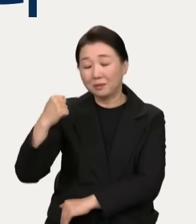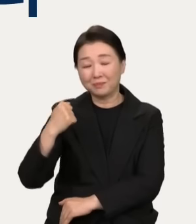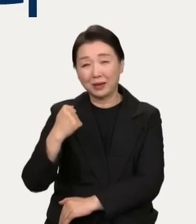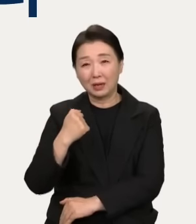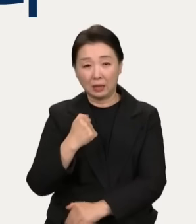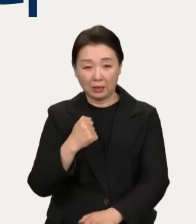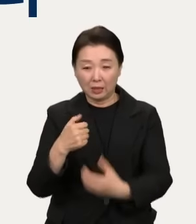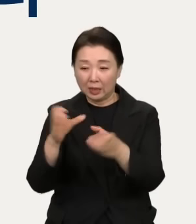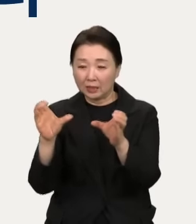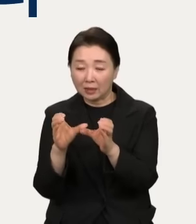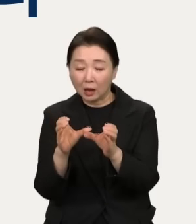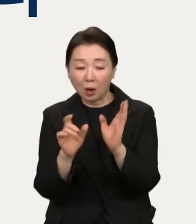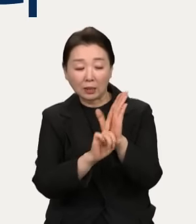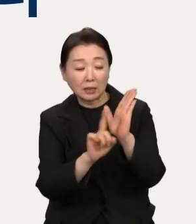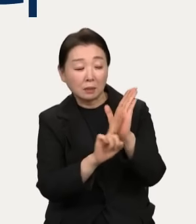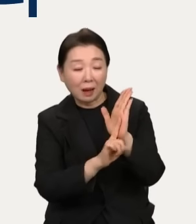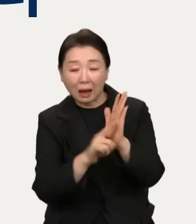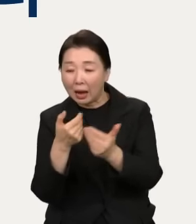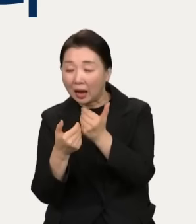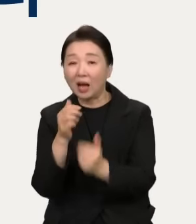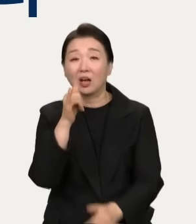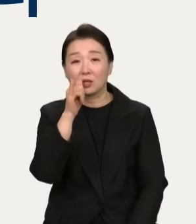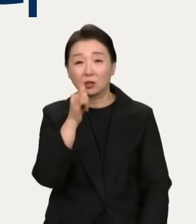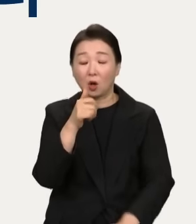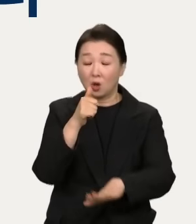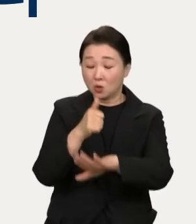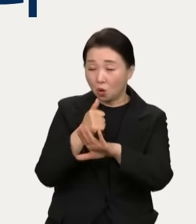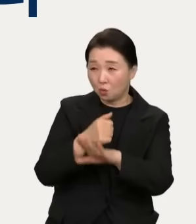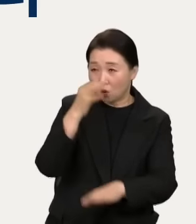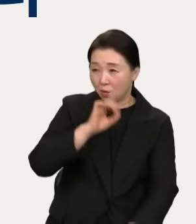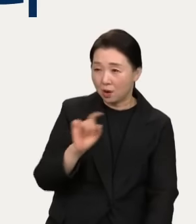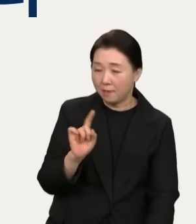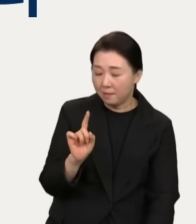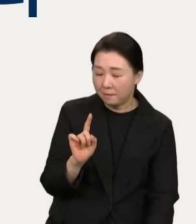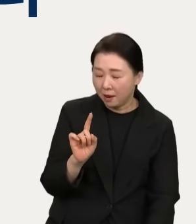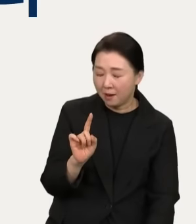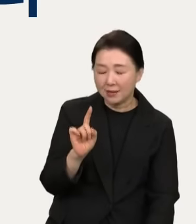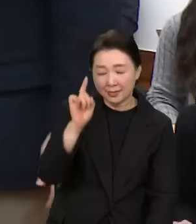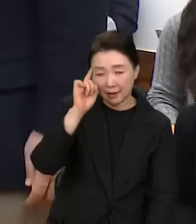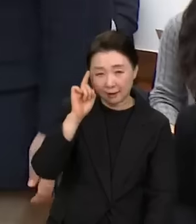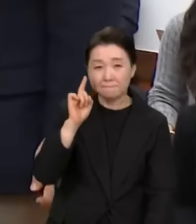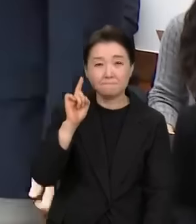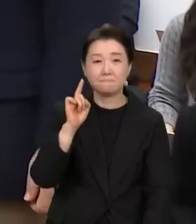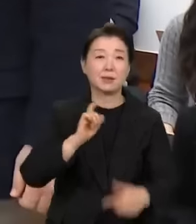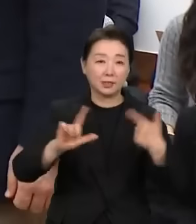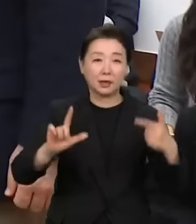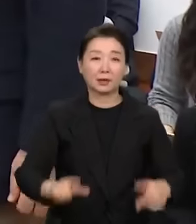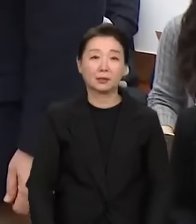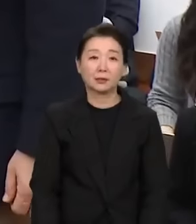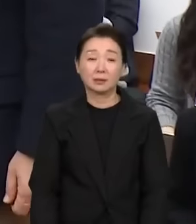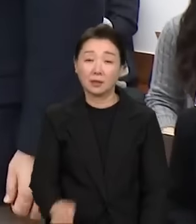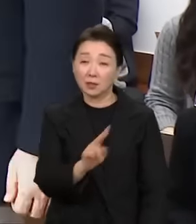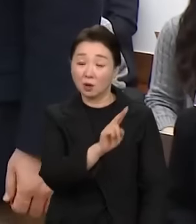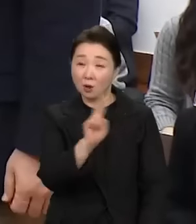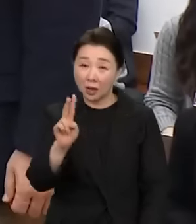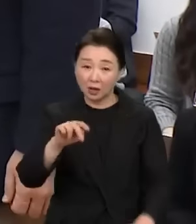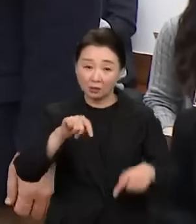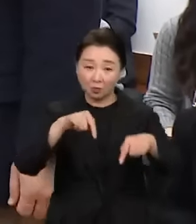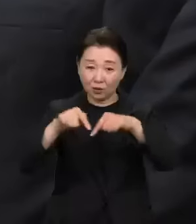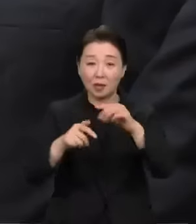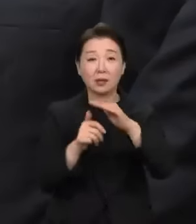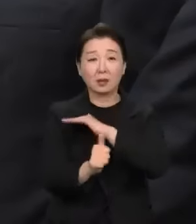논란 등으로 내부 갈등을 겪고 있어 더 효과적인 시점을 고려하자는 의견이 있다고 말했습니다. 이에 따라 여야 원내대표는